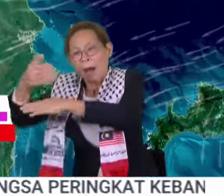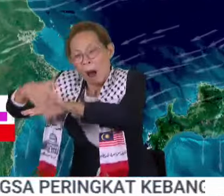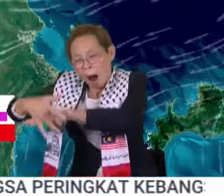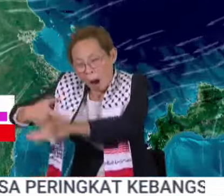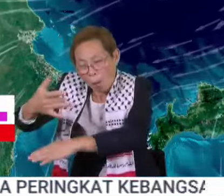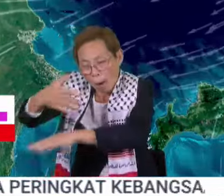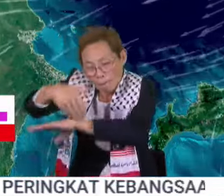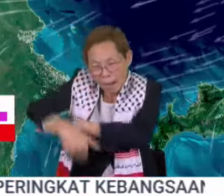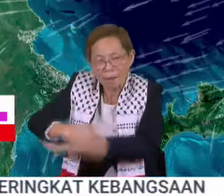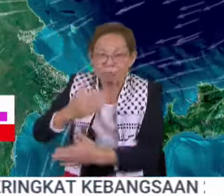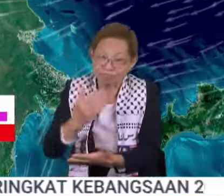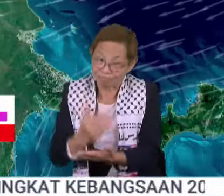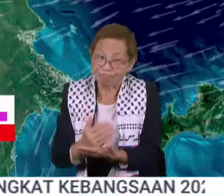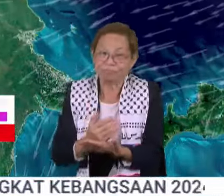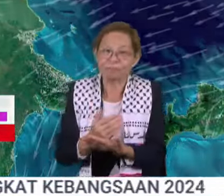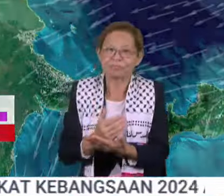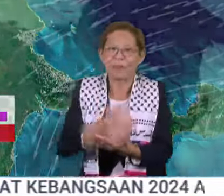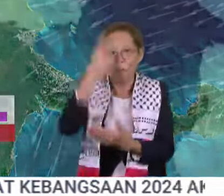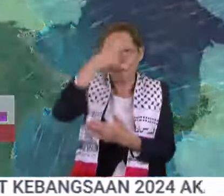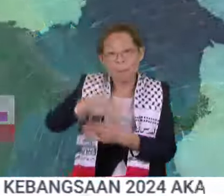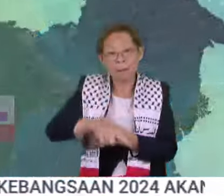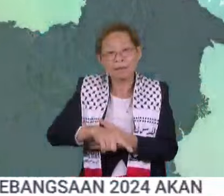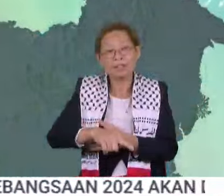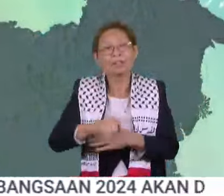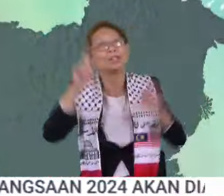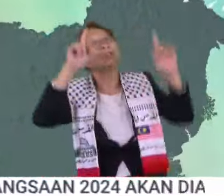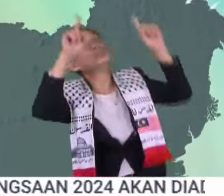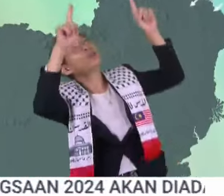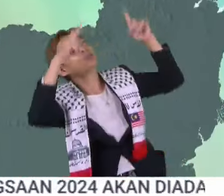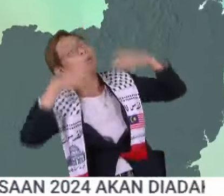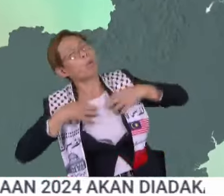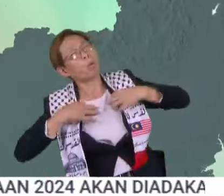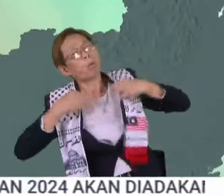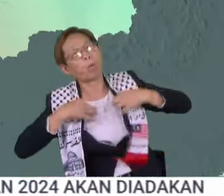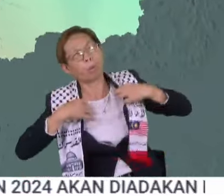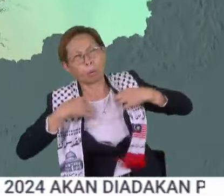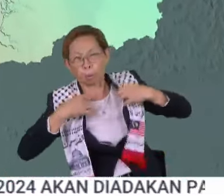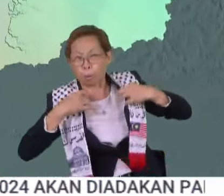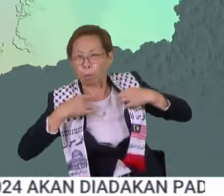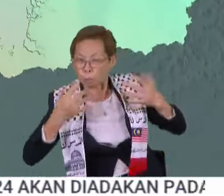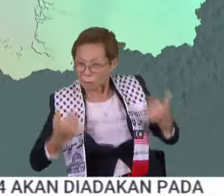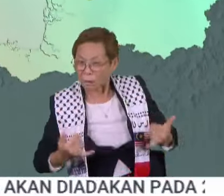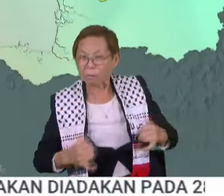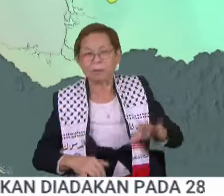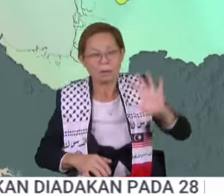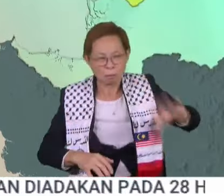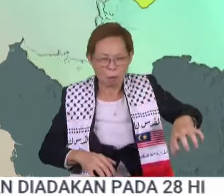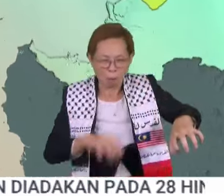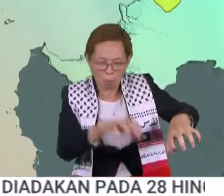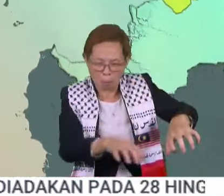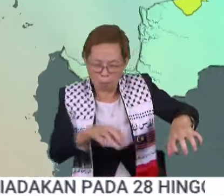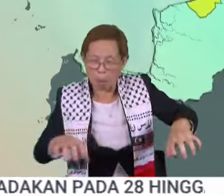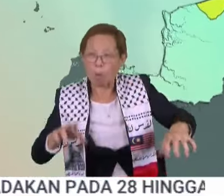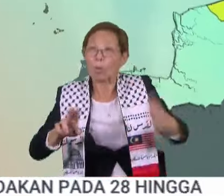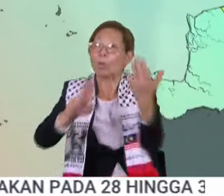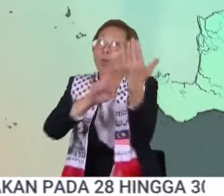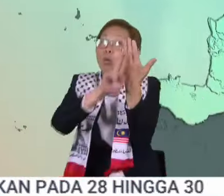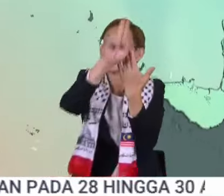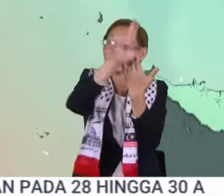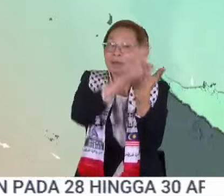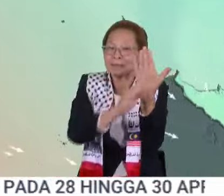awal malam nanti. Baiklah, bagi status cuaca panas buat masa ini, beberapa kawasan di utara